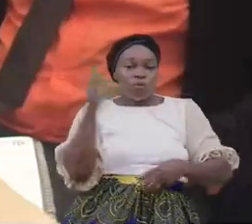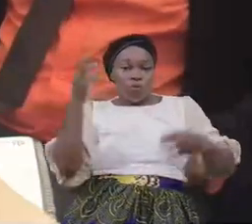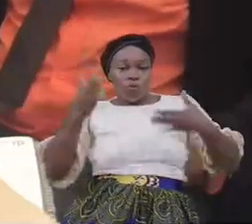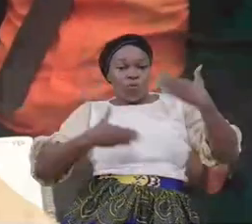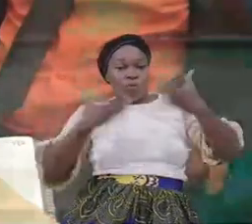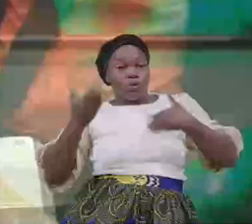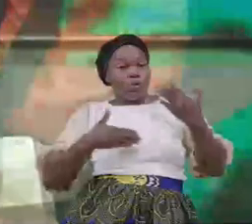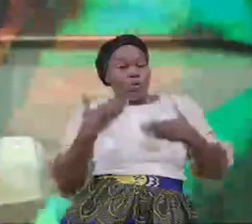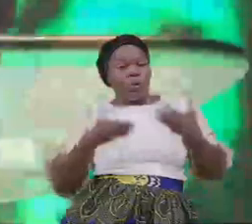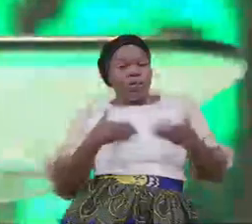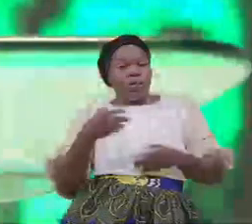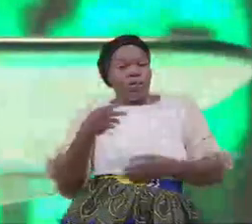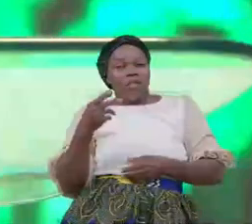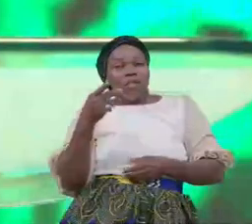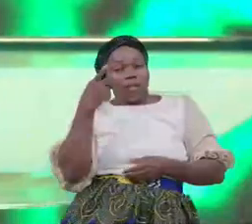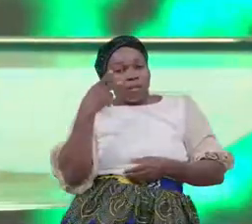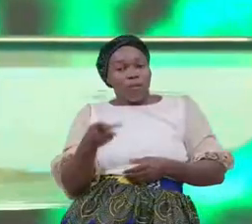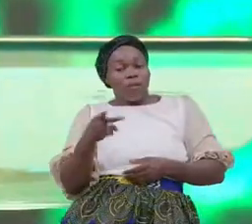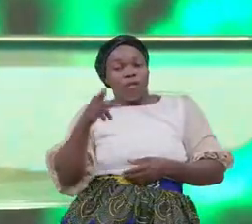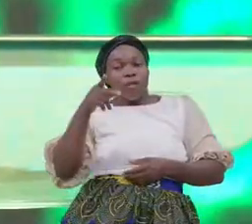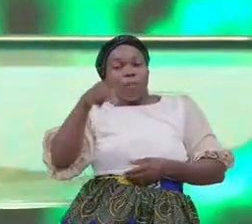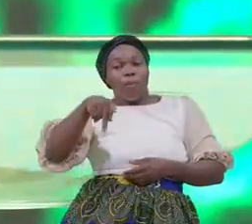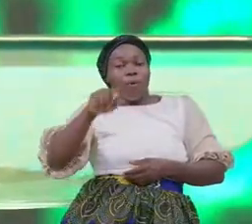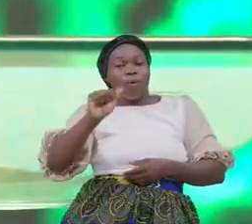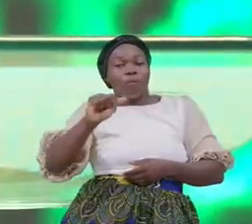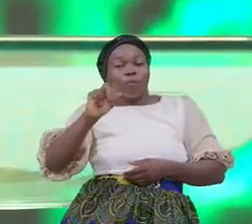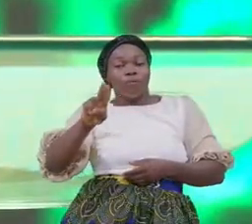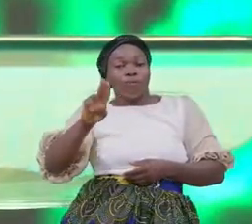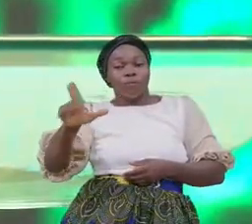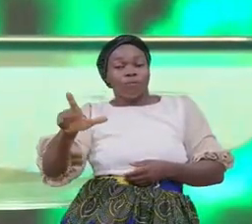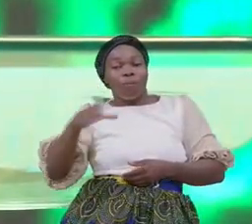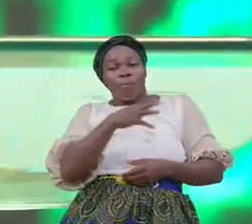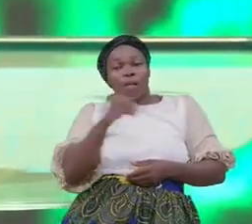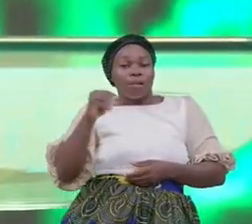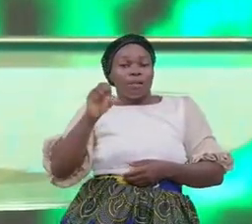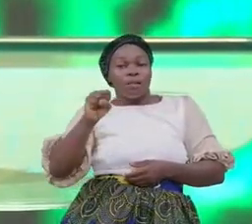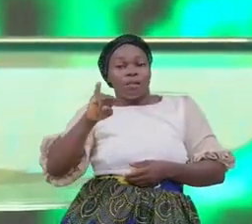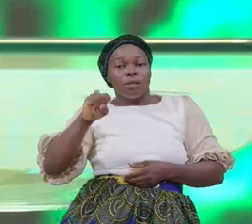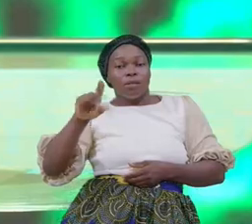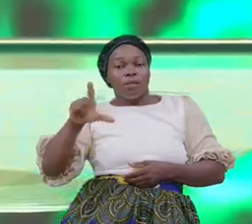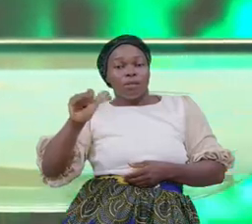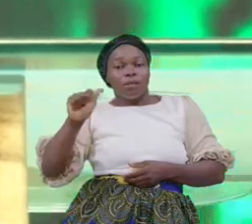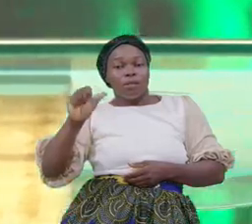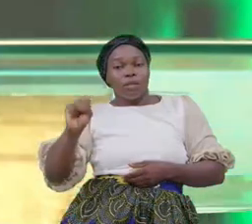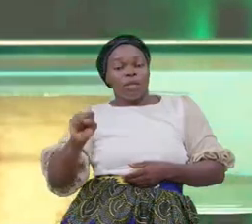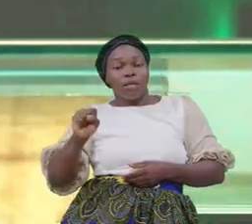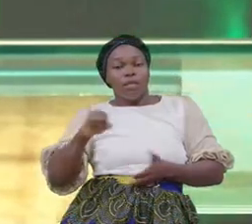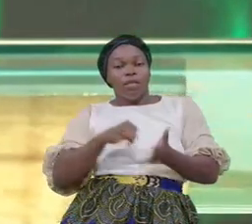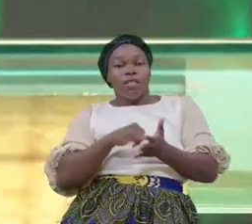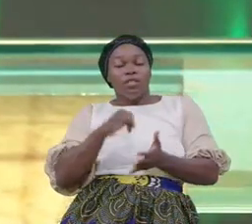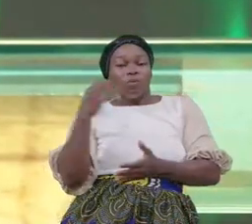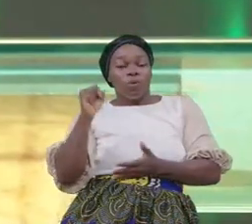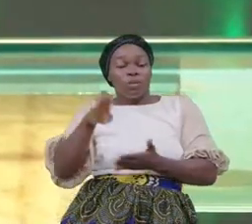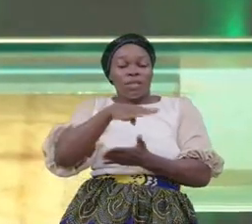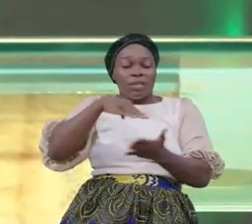Voyons, Paul et Silas, c'était à minuit, et puis, comme ils commençaient à crier,